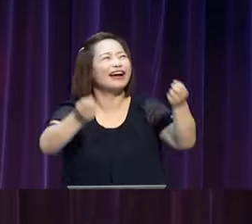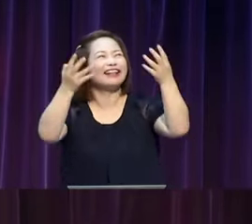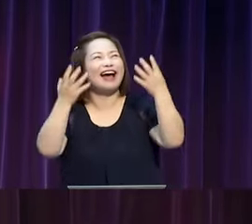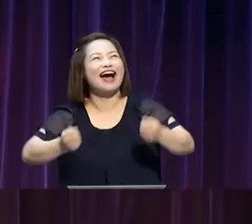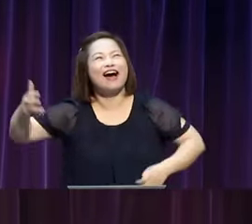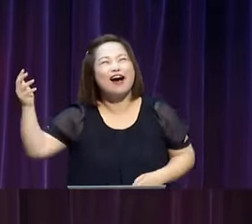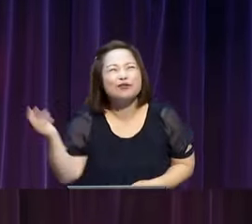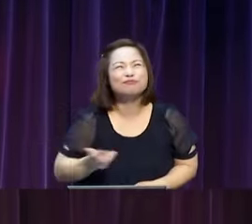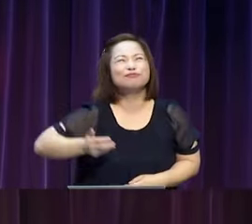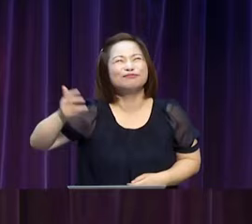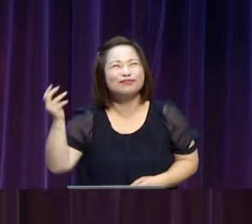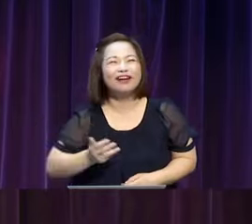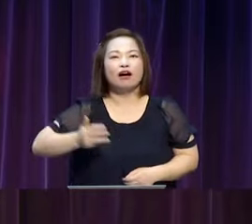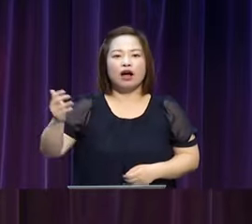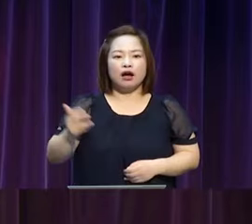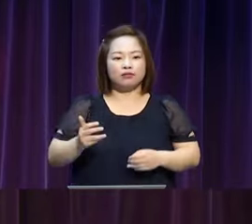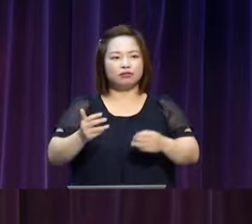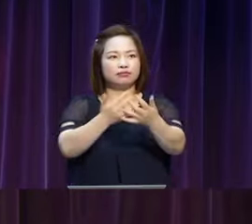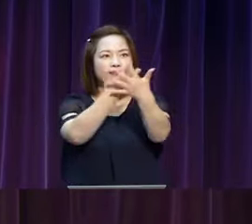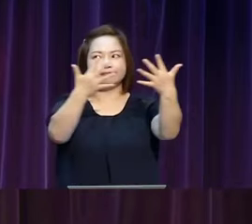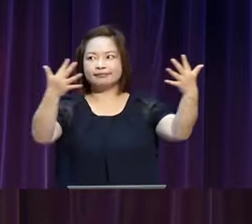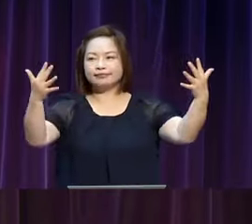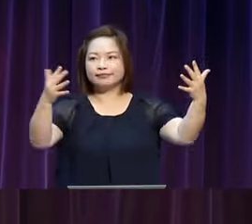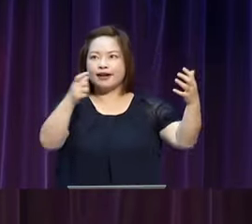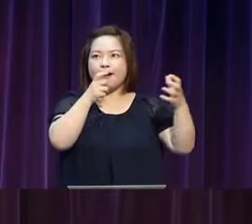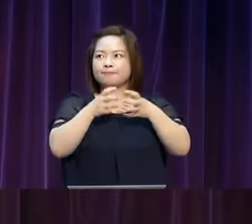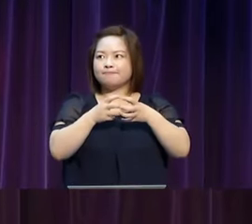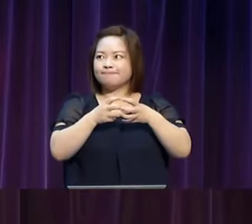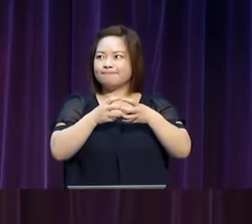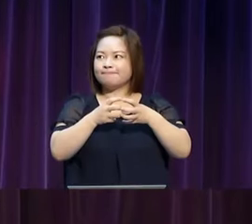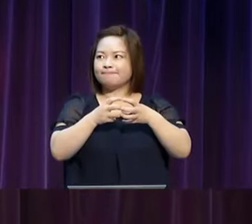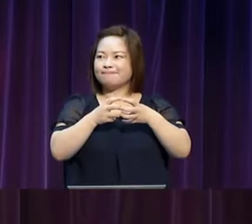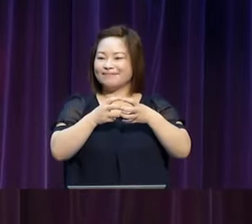분위기가 싸늘해져가지고요. 다 눈 동그랗게 뜨고 쳐다봐요.